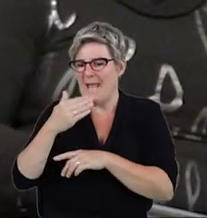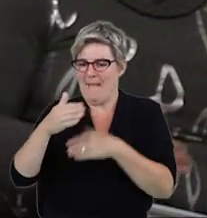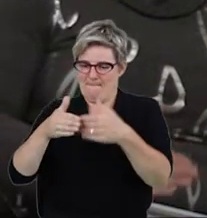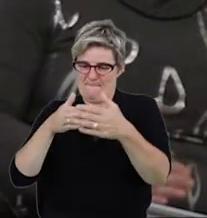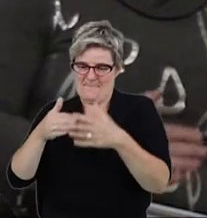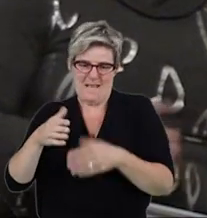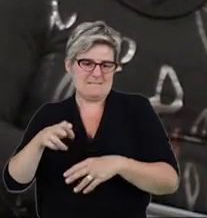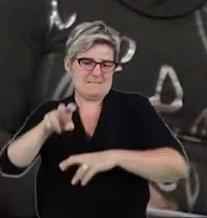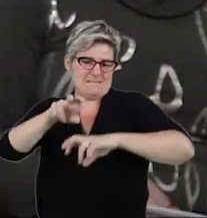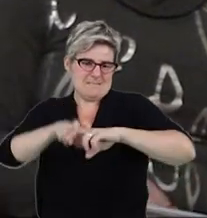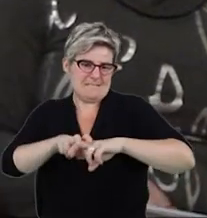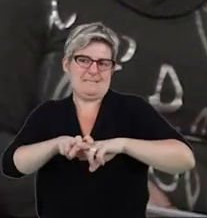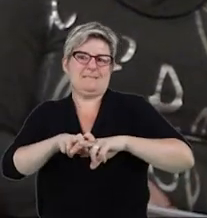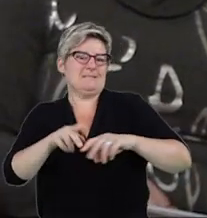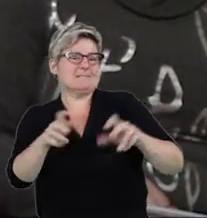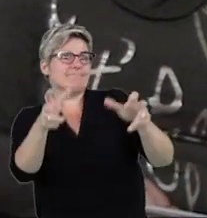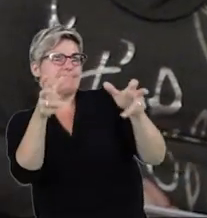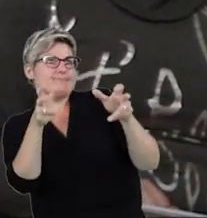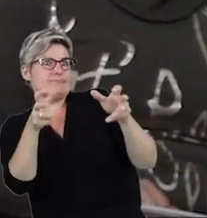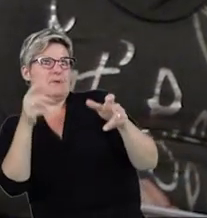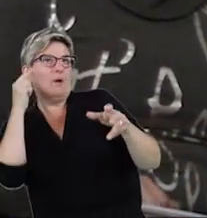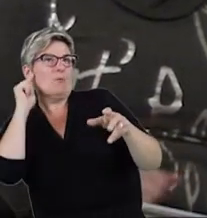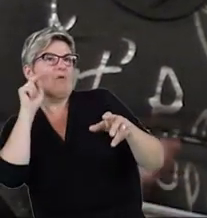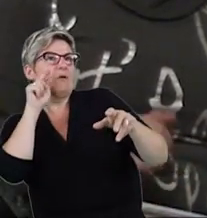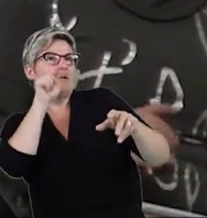soit bien positionnée en classe,